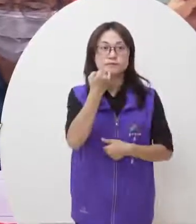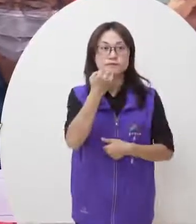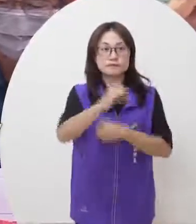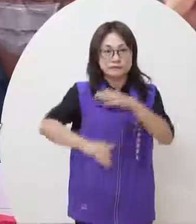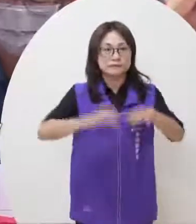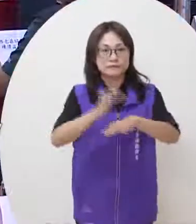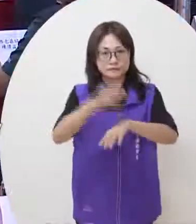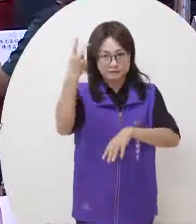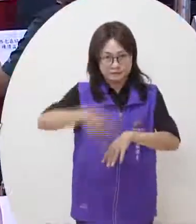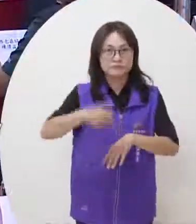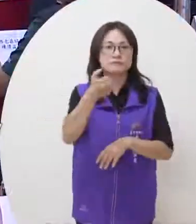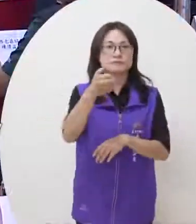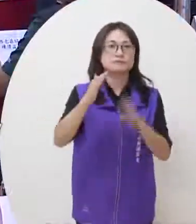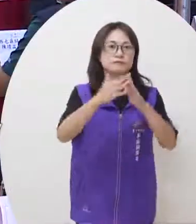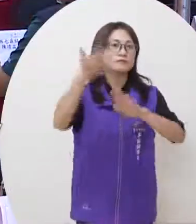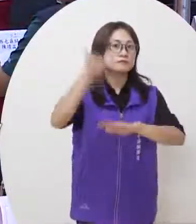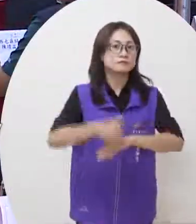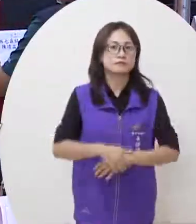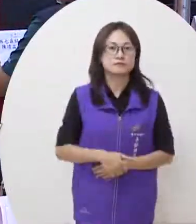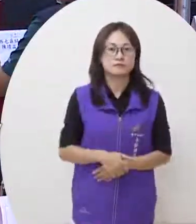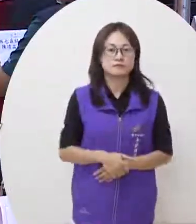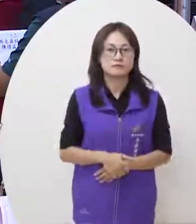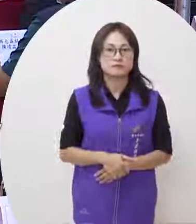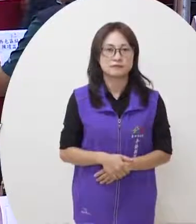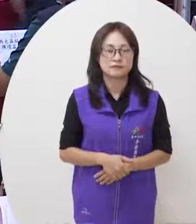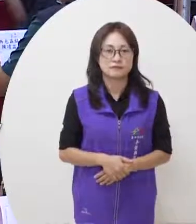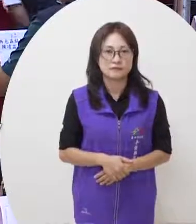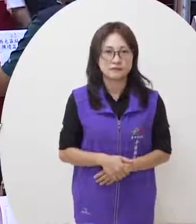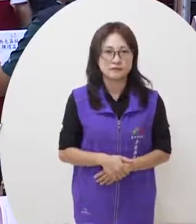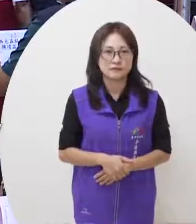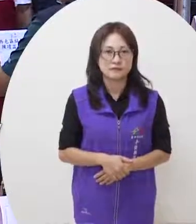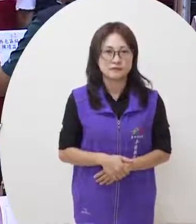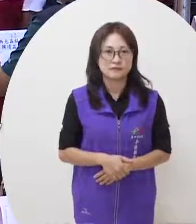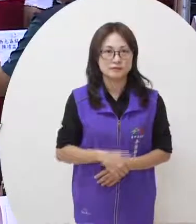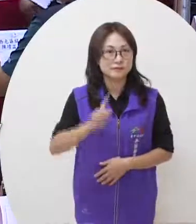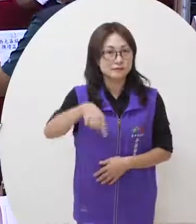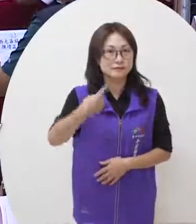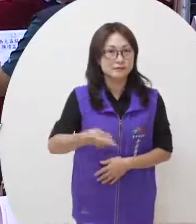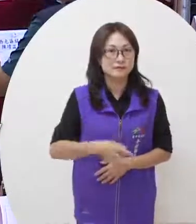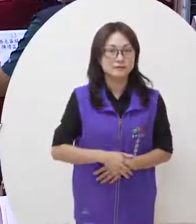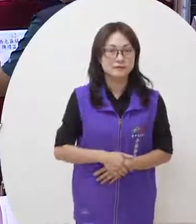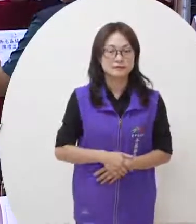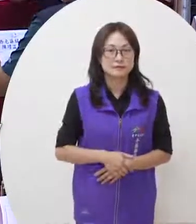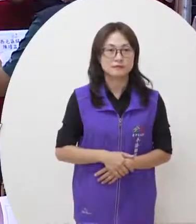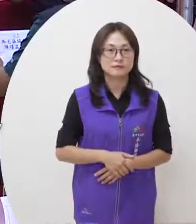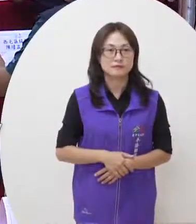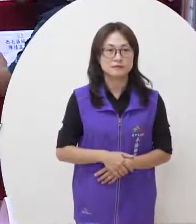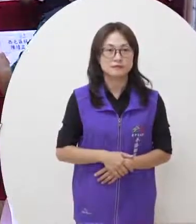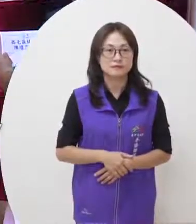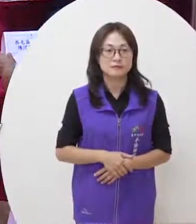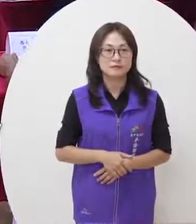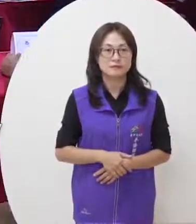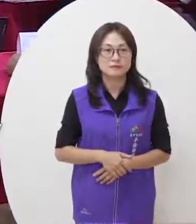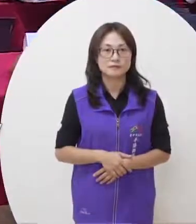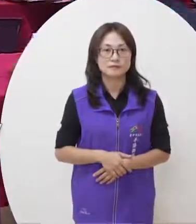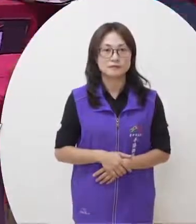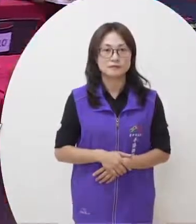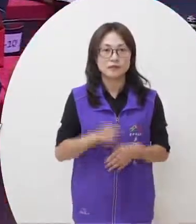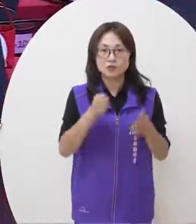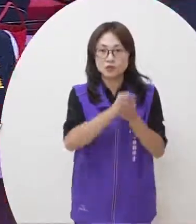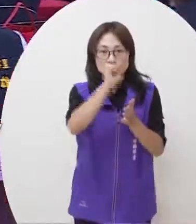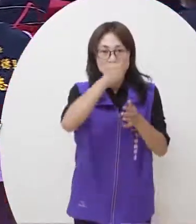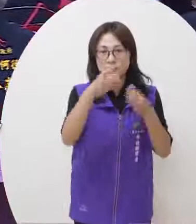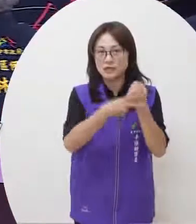感谢市长。 好，大家顺利啦，哈，谢谢。啊，接下来还有没有哪一位？是哈，来我们那个中义里长，谢